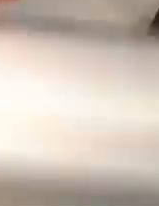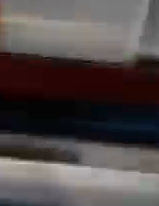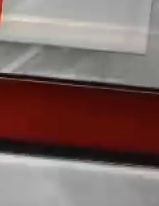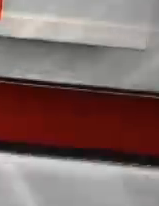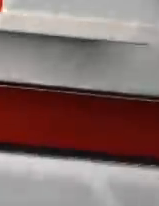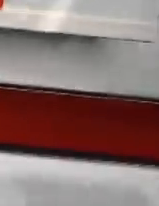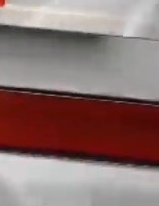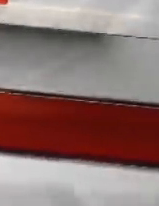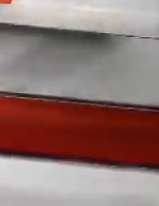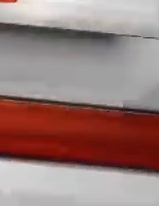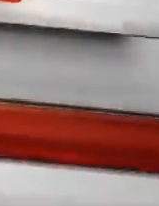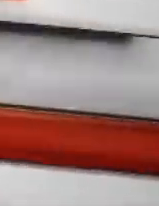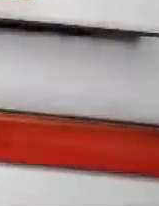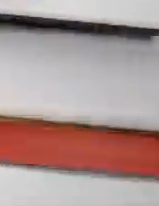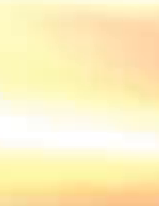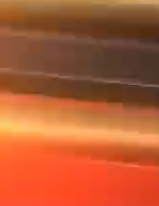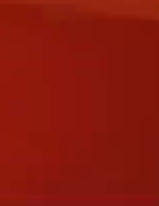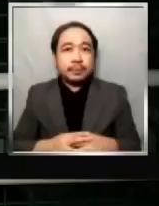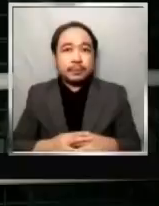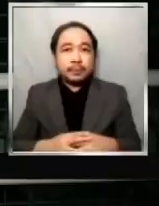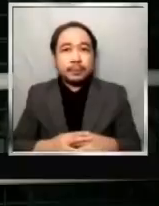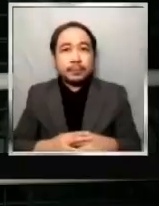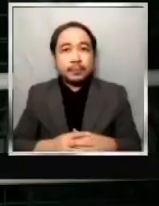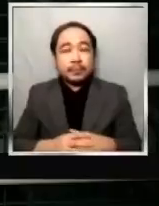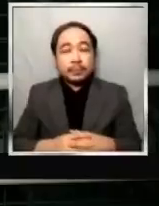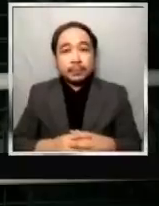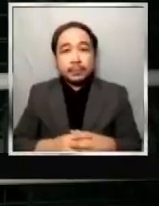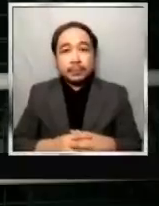Tingkungko. Dano!